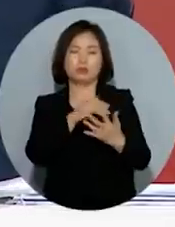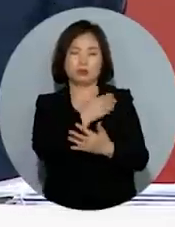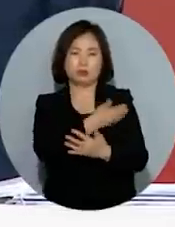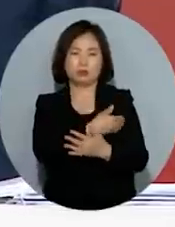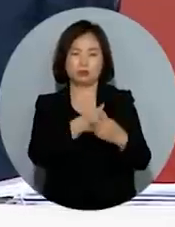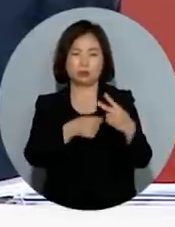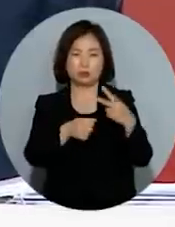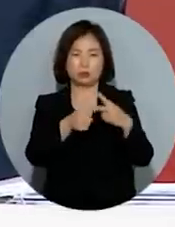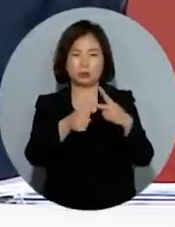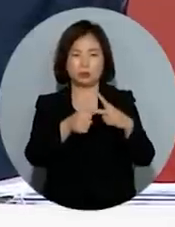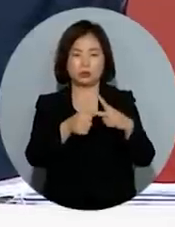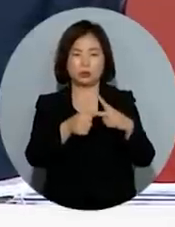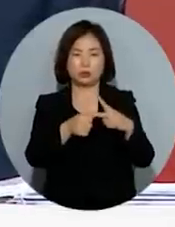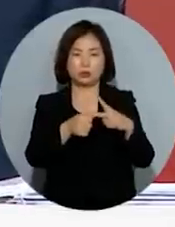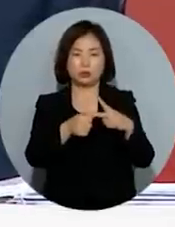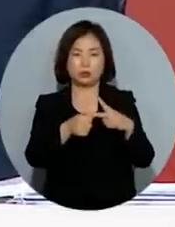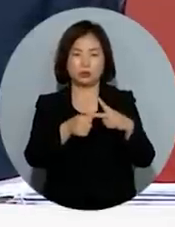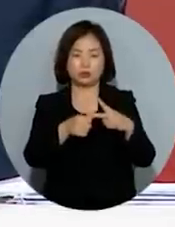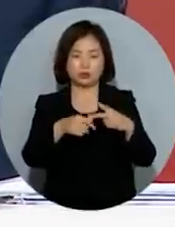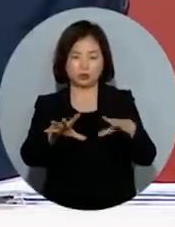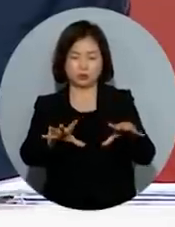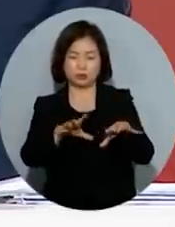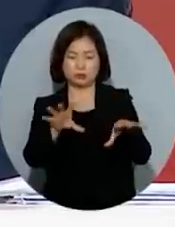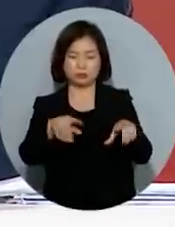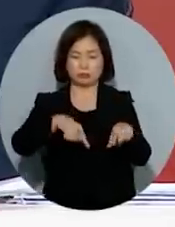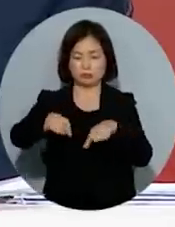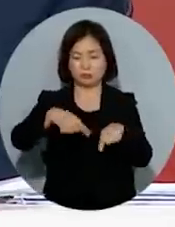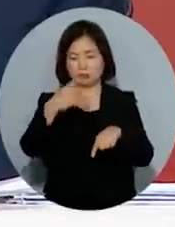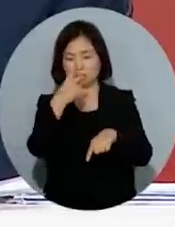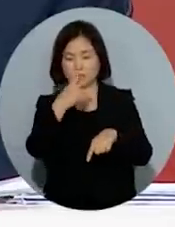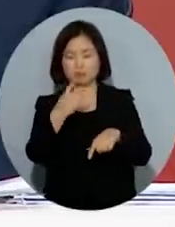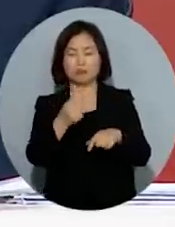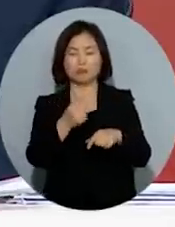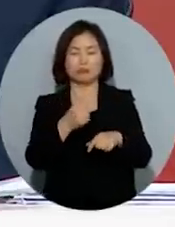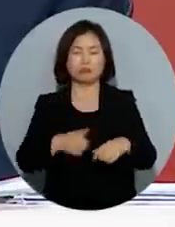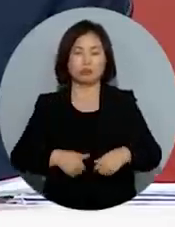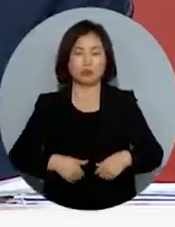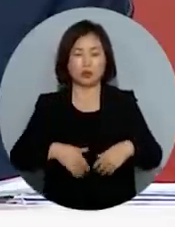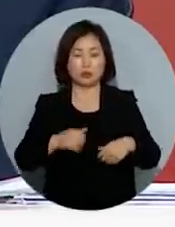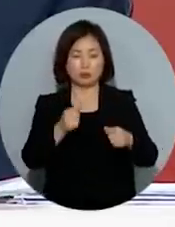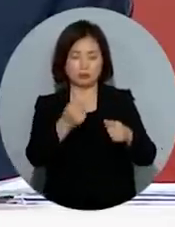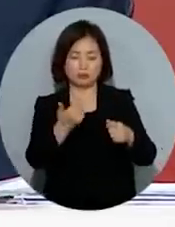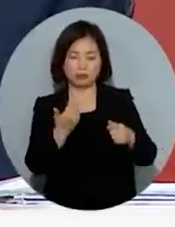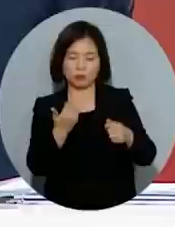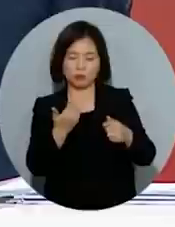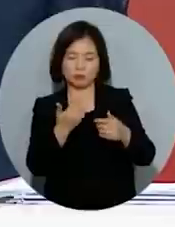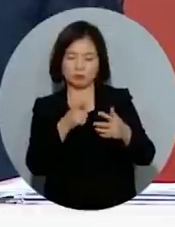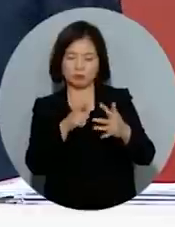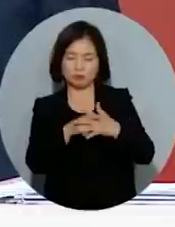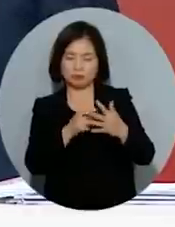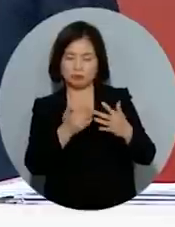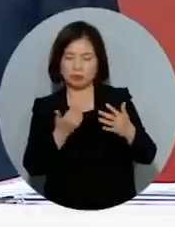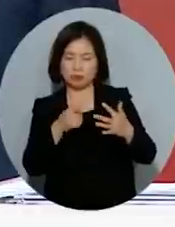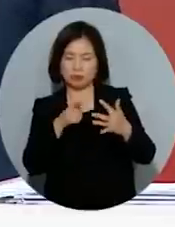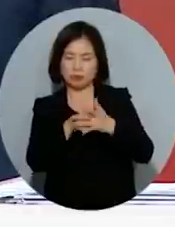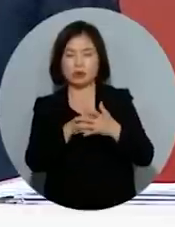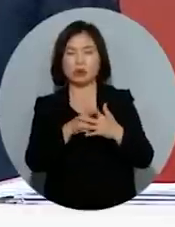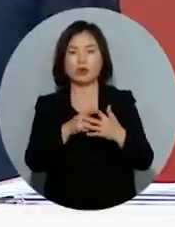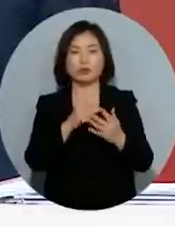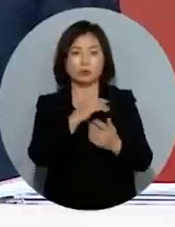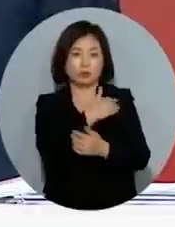두 번째가 통찰력으로 봅니다. 혜안이라는 거는 미리 세상을 한번 내다보는